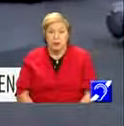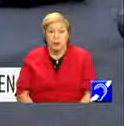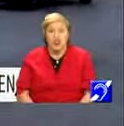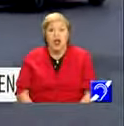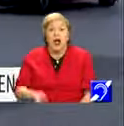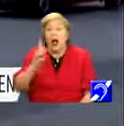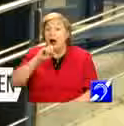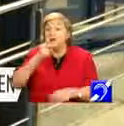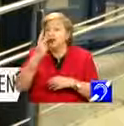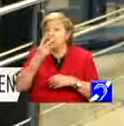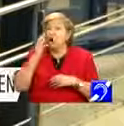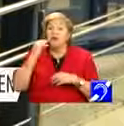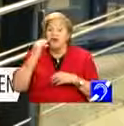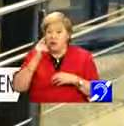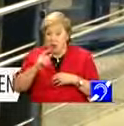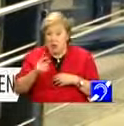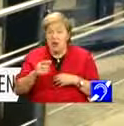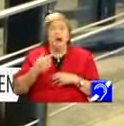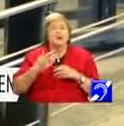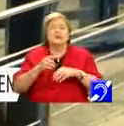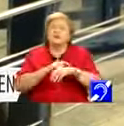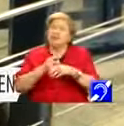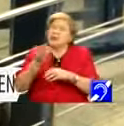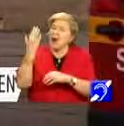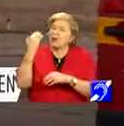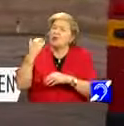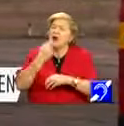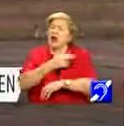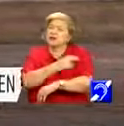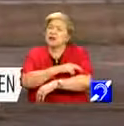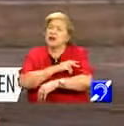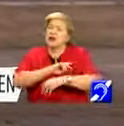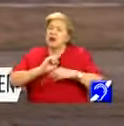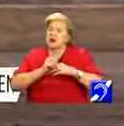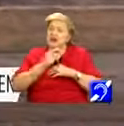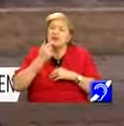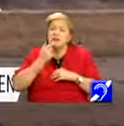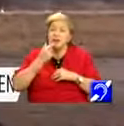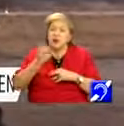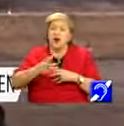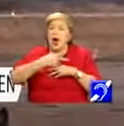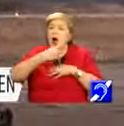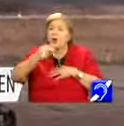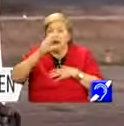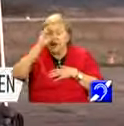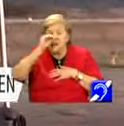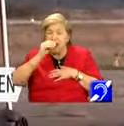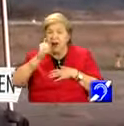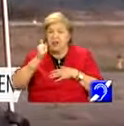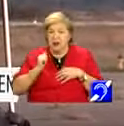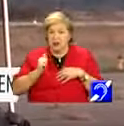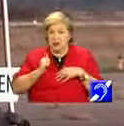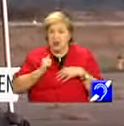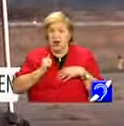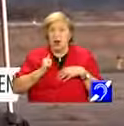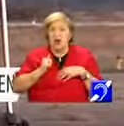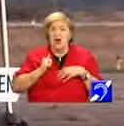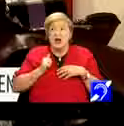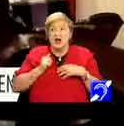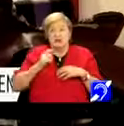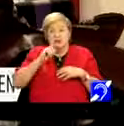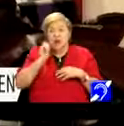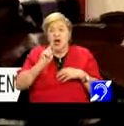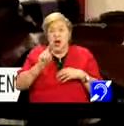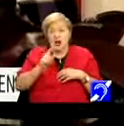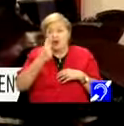Alte 2 paciente internate de mai mult timp la Spitalul Județean de Urgență din Timișoara au plecat încă de aseară spre Debrecen. Una dintre femei a